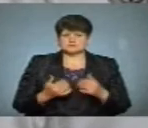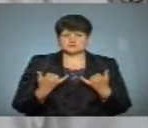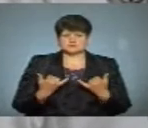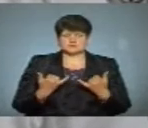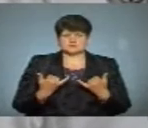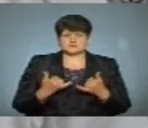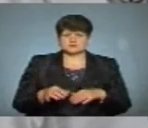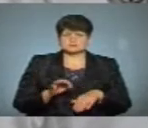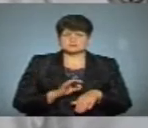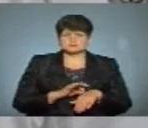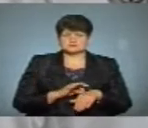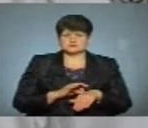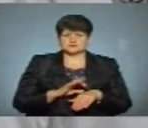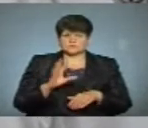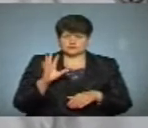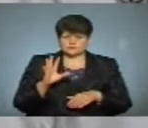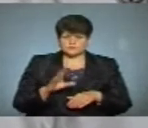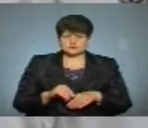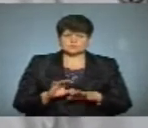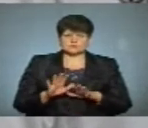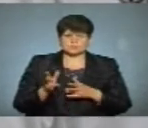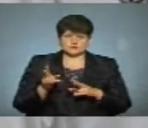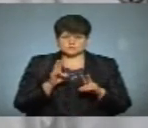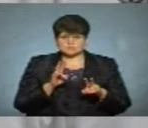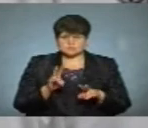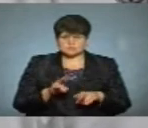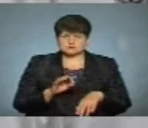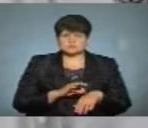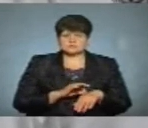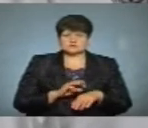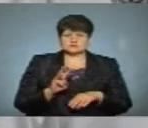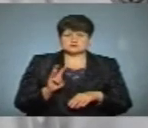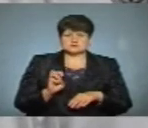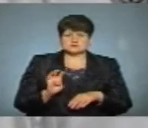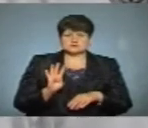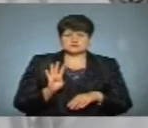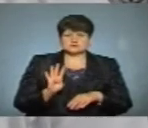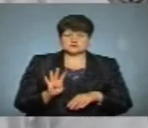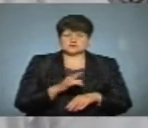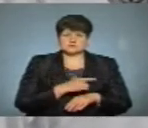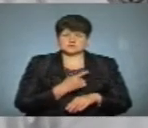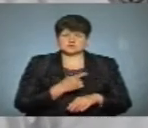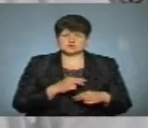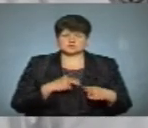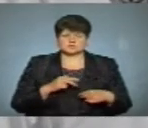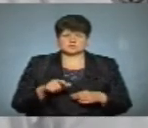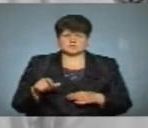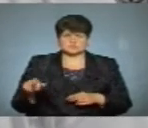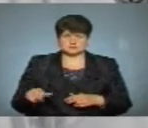Сьогодні захворіло всього з моменту спостереження 304 медичних